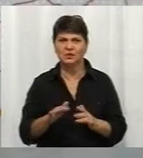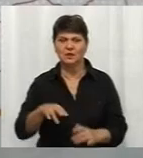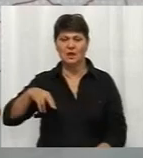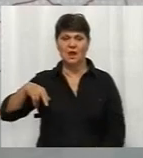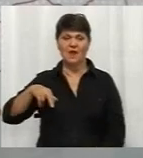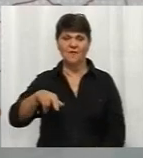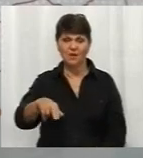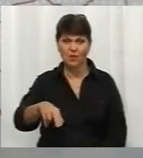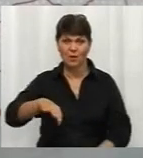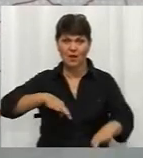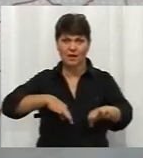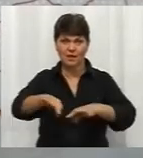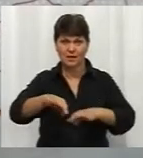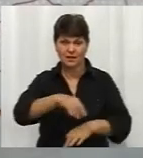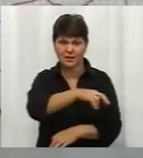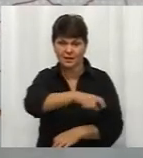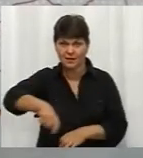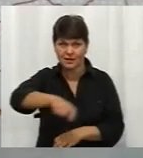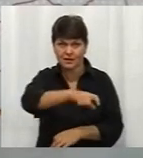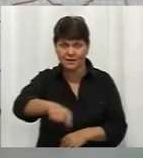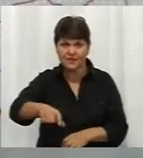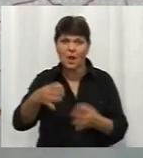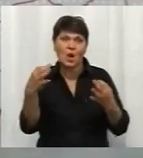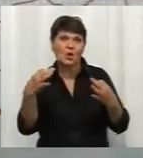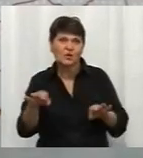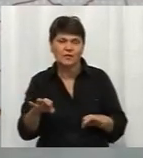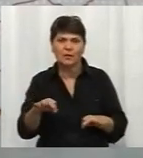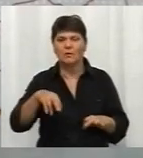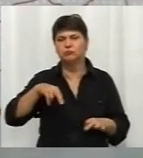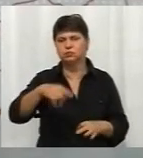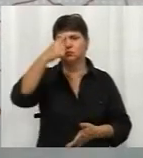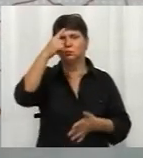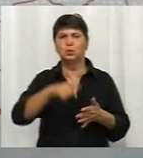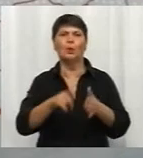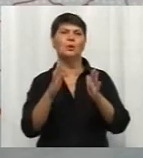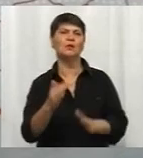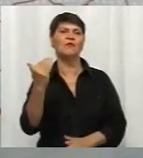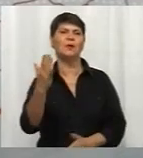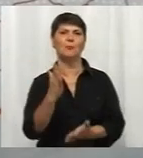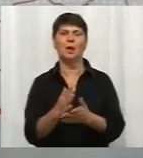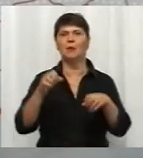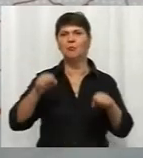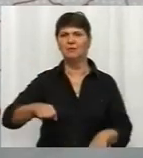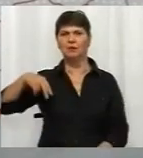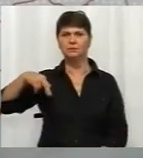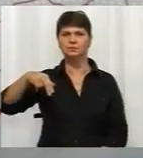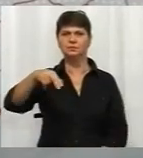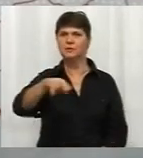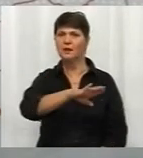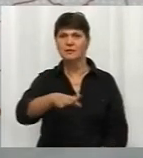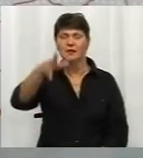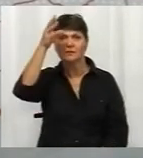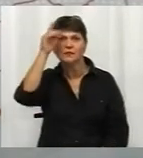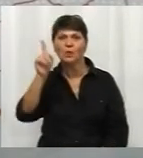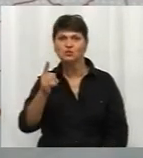на пішохідний перехід, не дозволяючи сигнал світлофора, пішохід впевнений, що лише він тільки може там рухатися, не враховуючи,